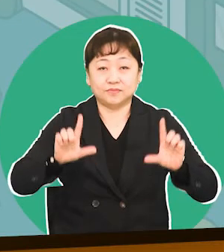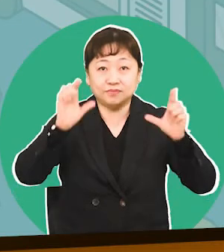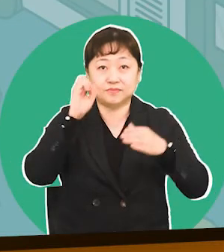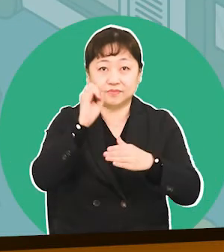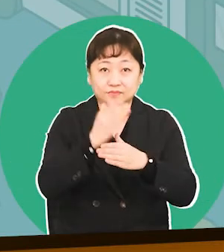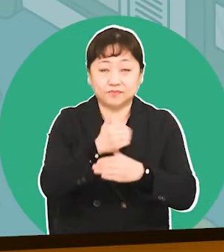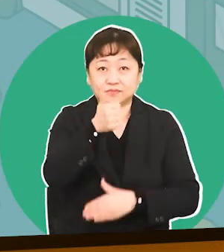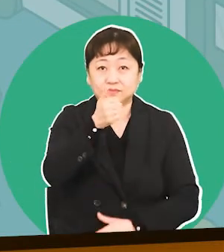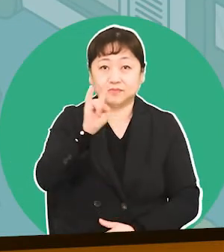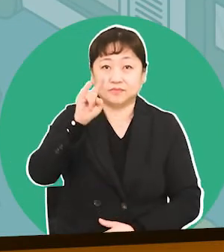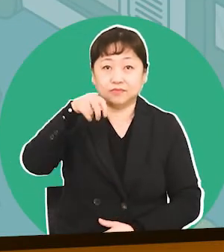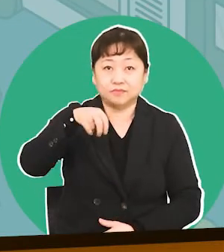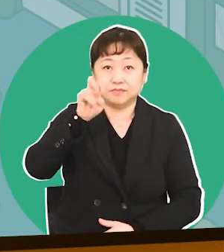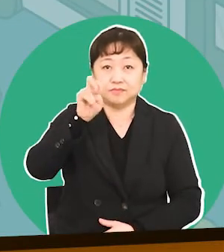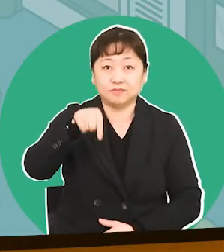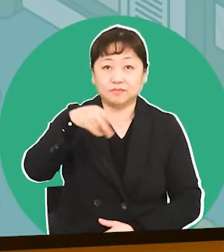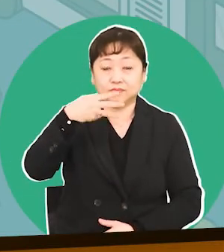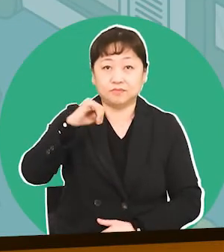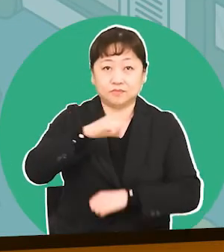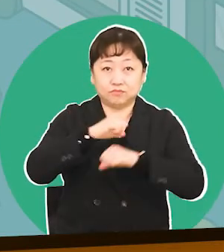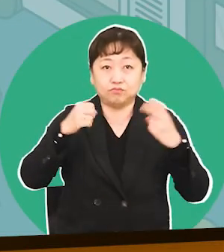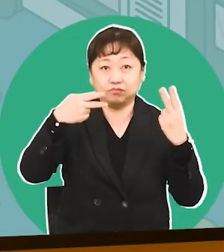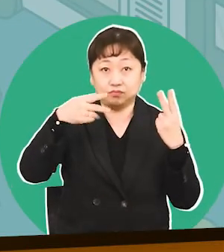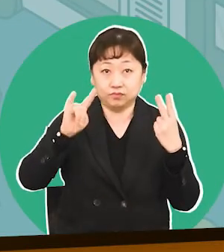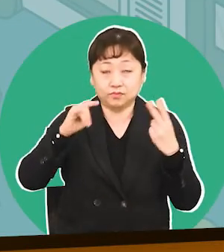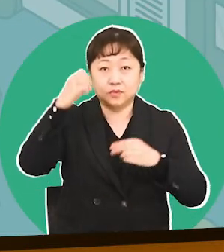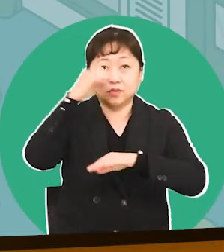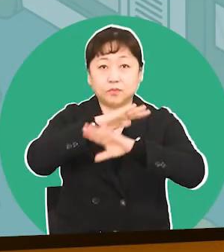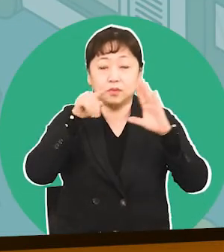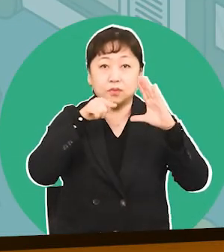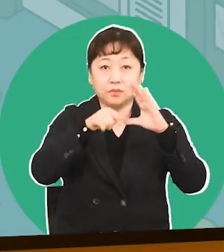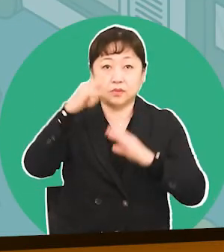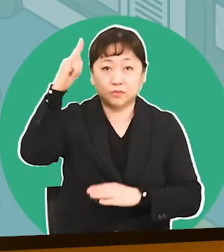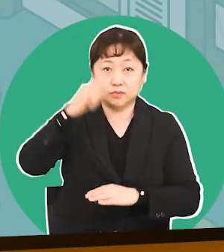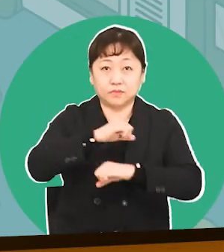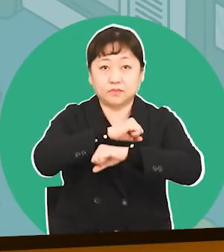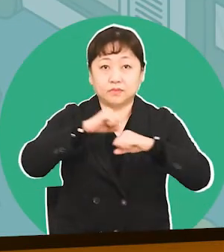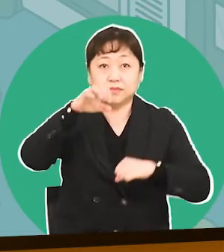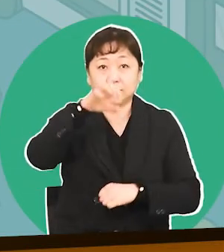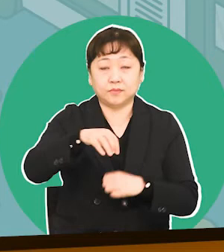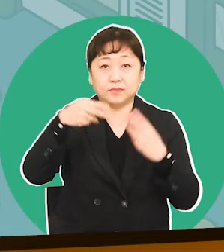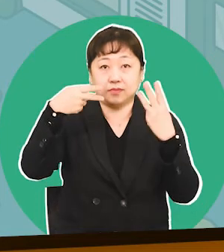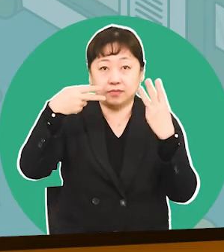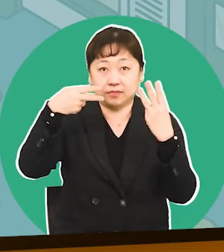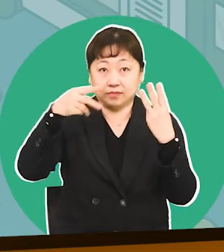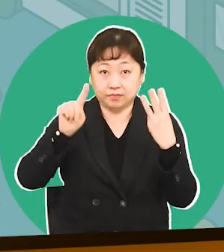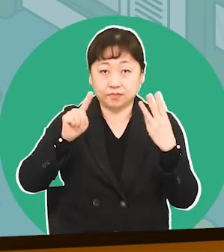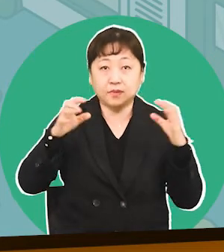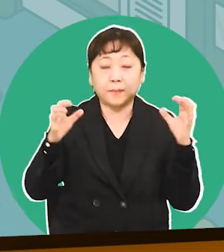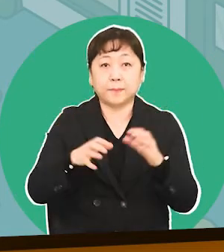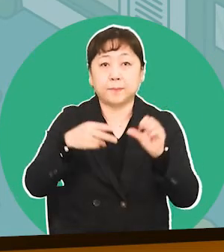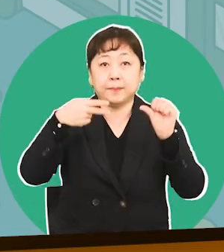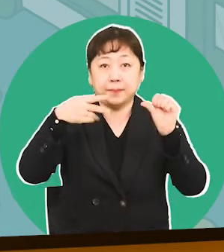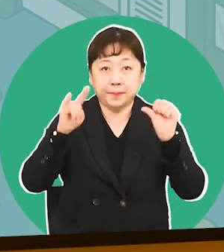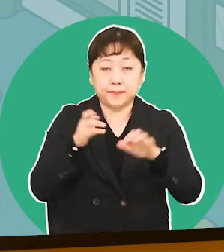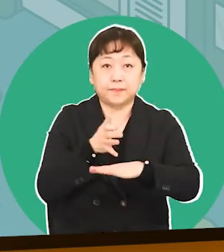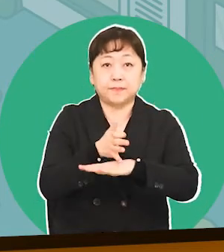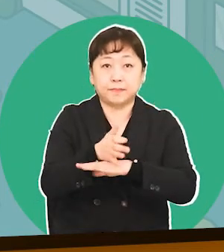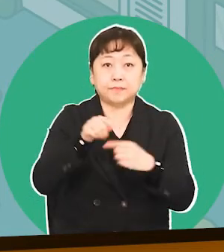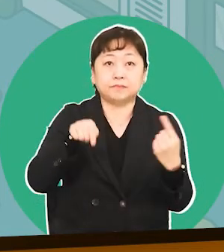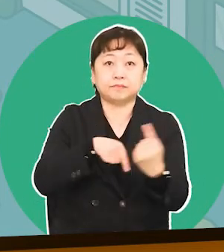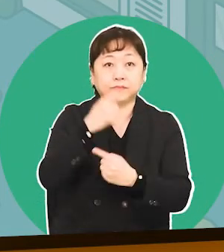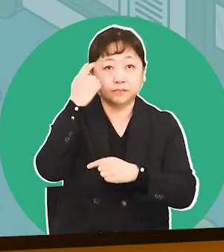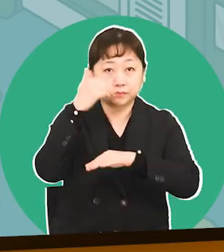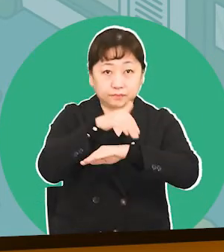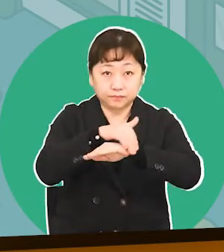올해는 안양천 햄 불이 광장에 2대 광명 동굴 빛의 광장 앞에 살 대 등 총 5대의 푸드트럭 존 을